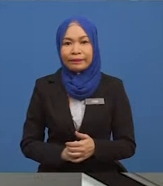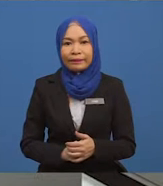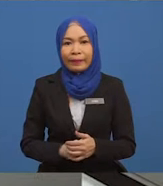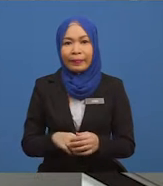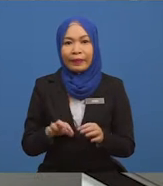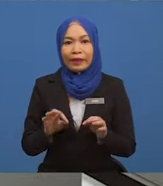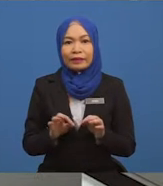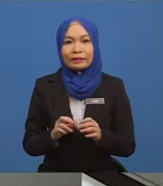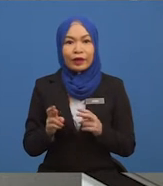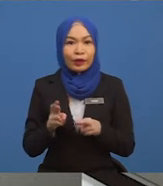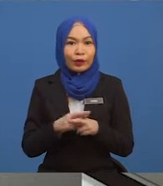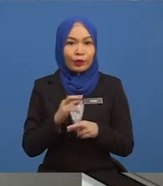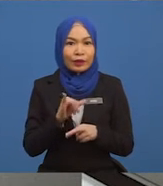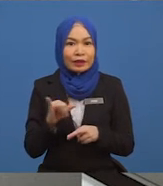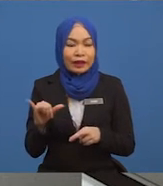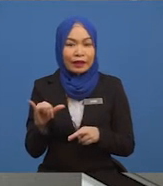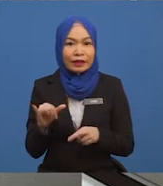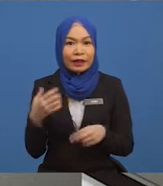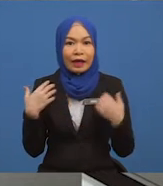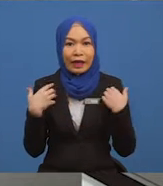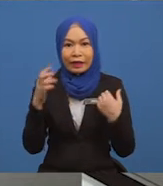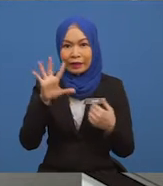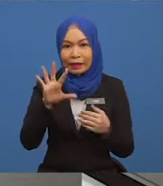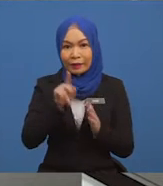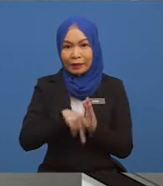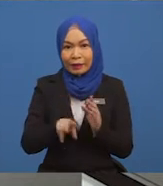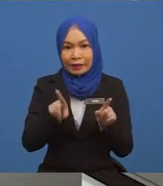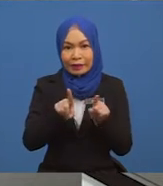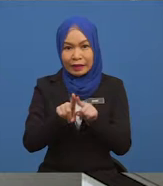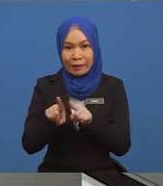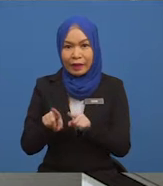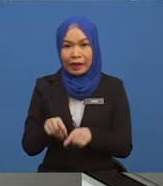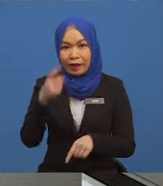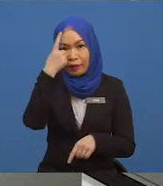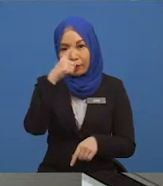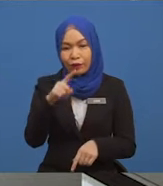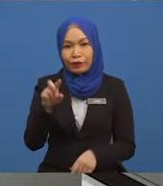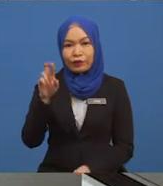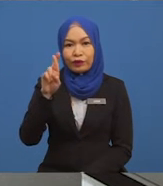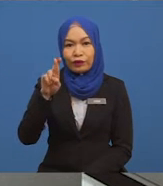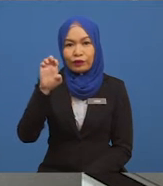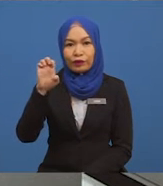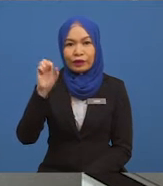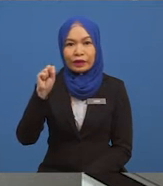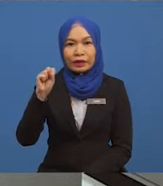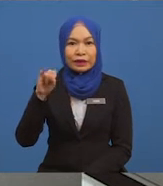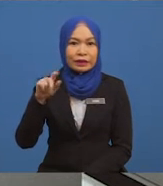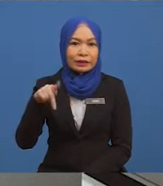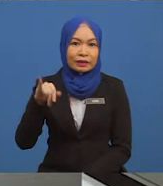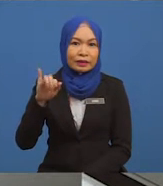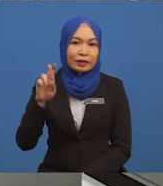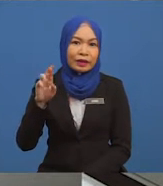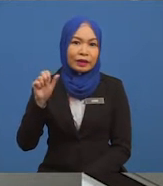Secara rumusan, terdapat lima persamaan bagi respirasi aerob dan